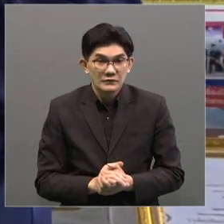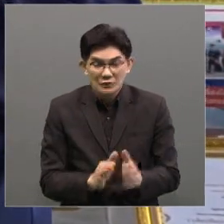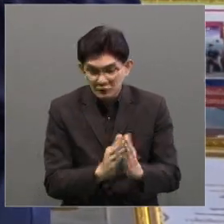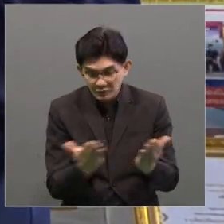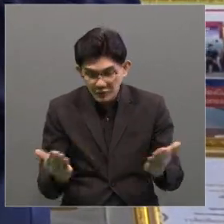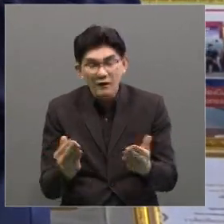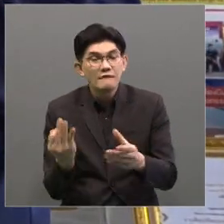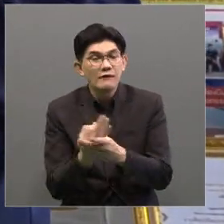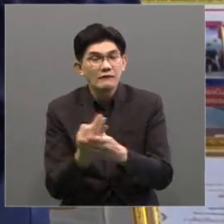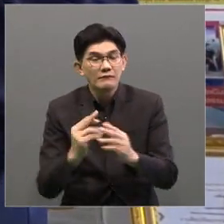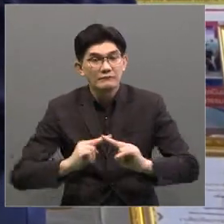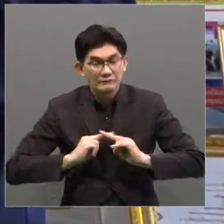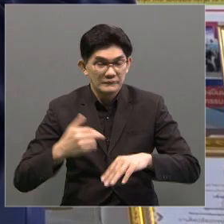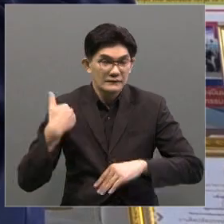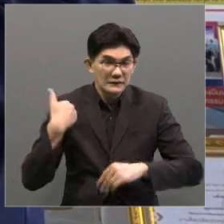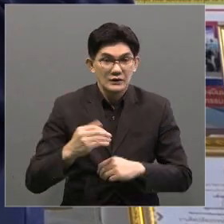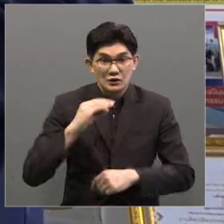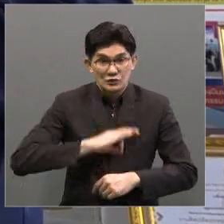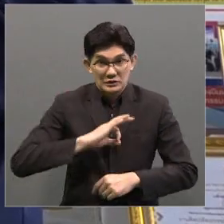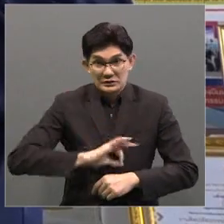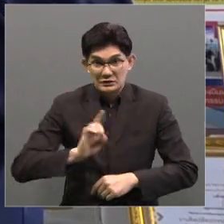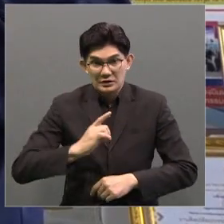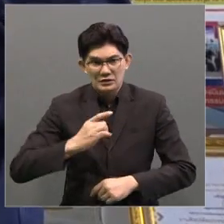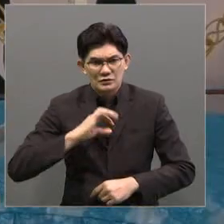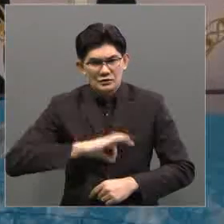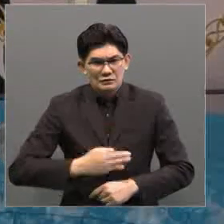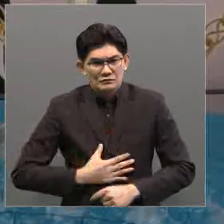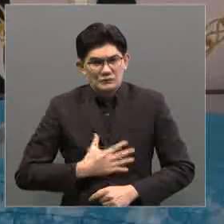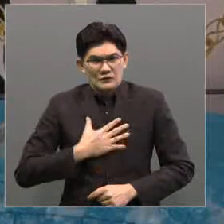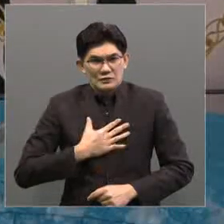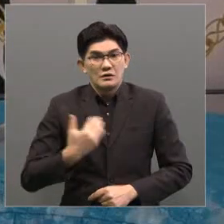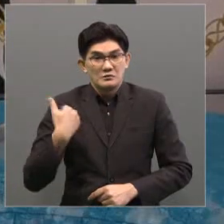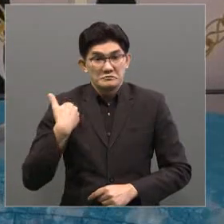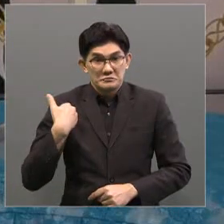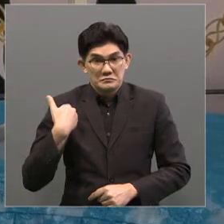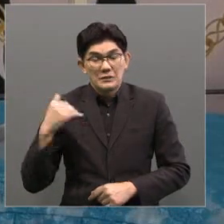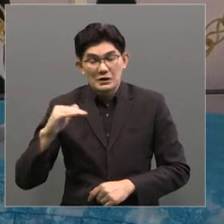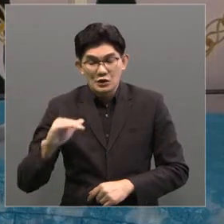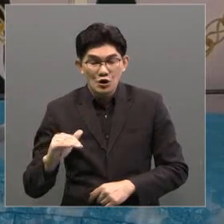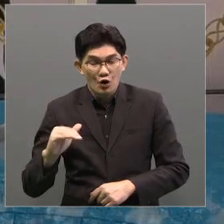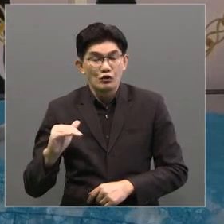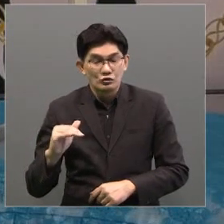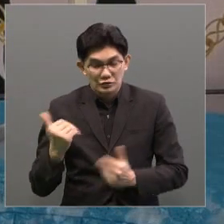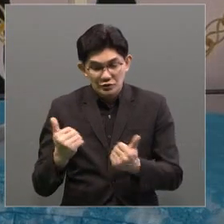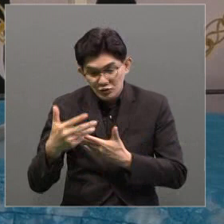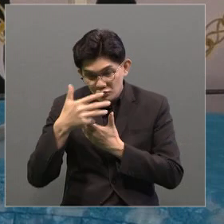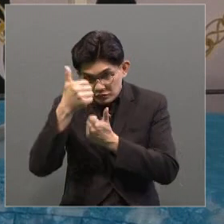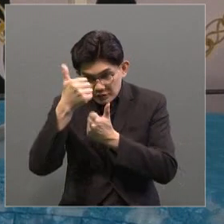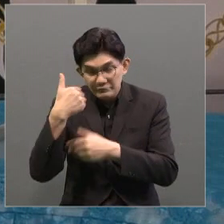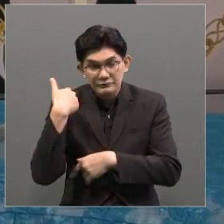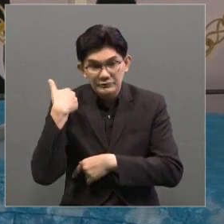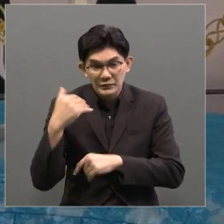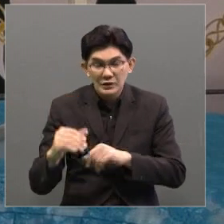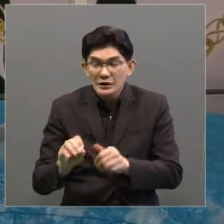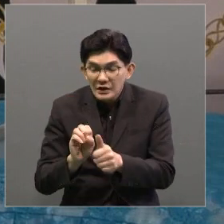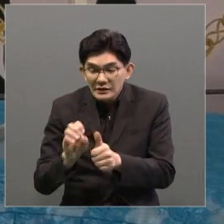ออีกด้วย รู้สึกภาคภูมิใจมากเลยครับที่น้องๆรุ่นใหม่ครับมีความสนใจในด้านนี้ครับได้มีโอกาสถ่ายทอด